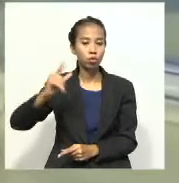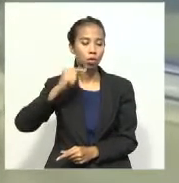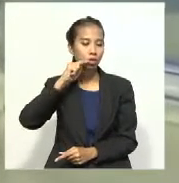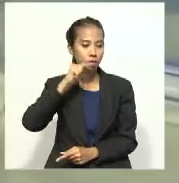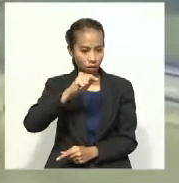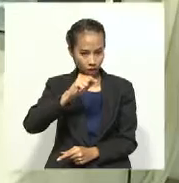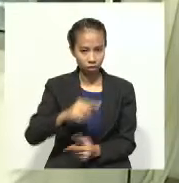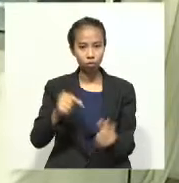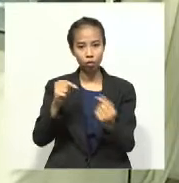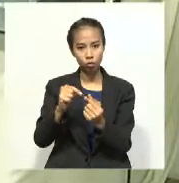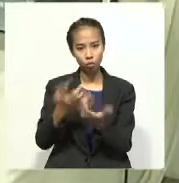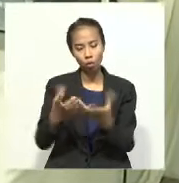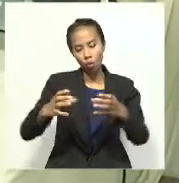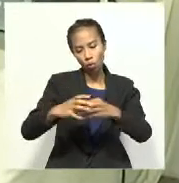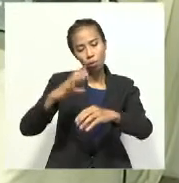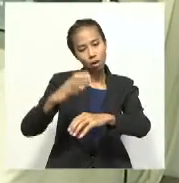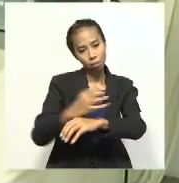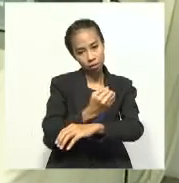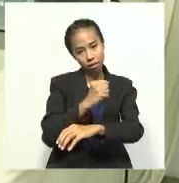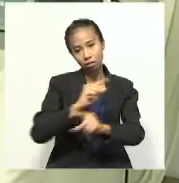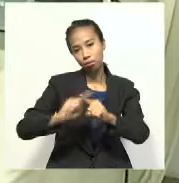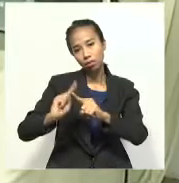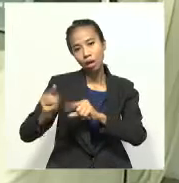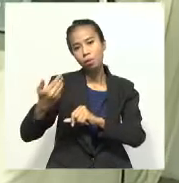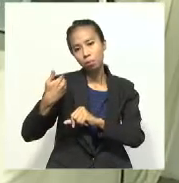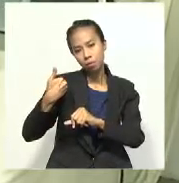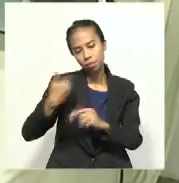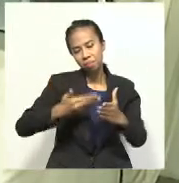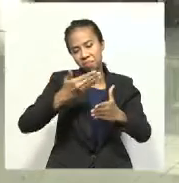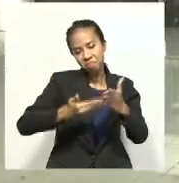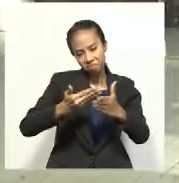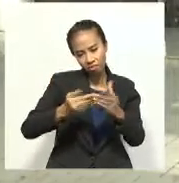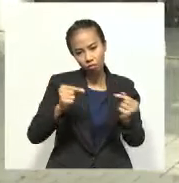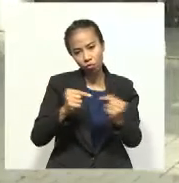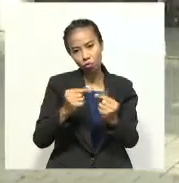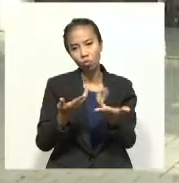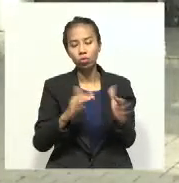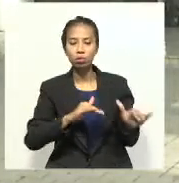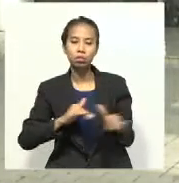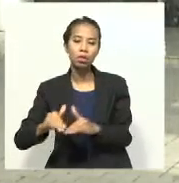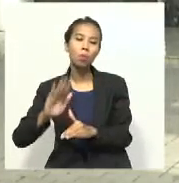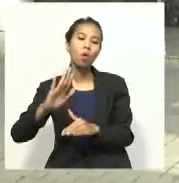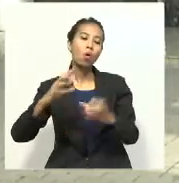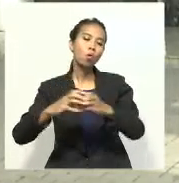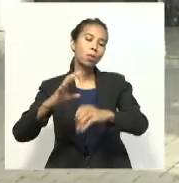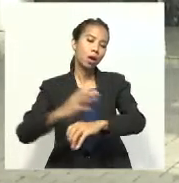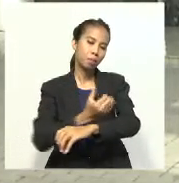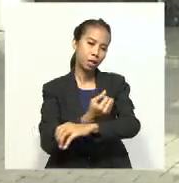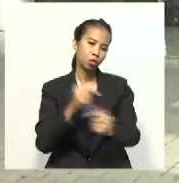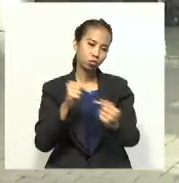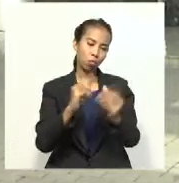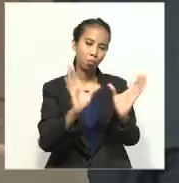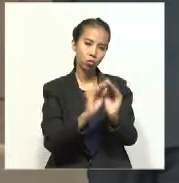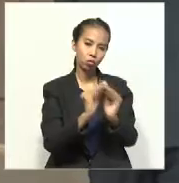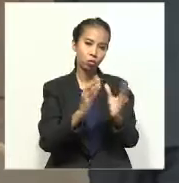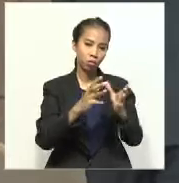ประกอบรัฐธรรมนูญว่าด้วยพรรคการเมืองซึ่งบางประเด็นเป็นอุปสรรคต่อการเตรียมการทางธุรการของพรรคการเมืองอาทิการประชุมใ